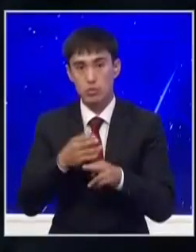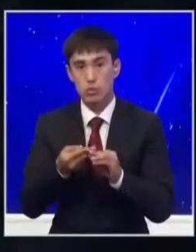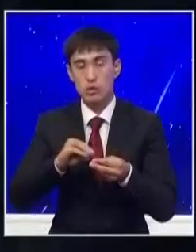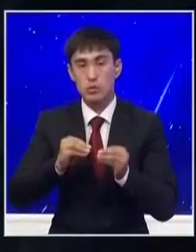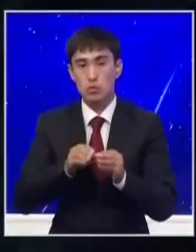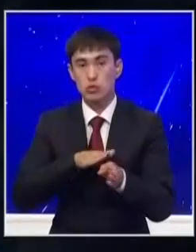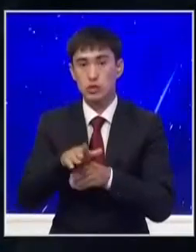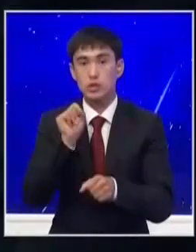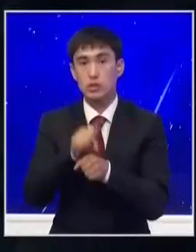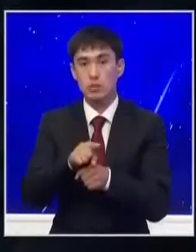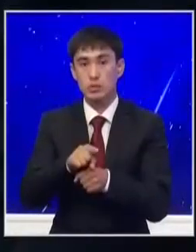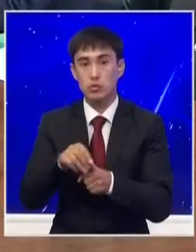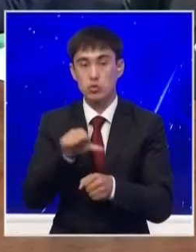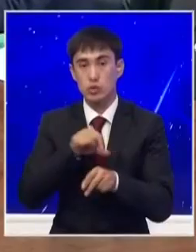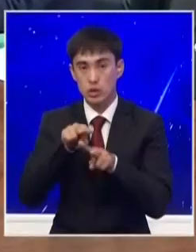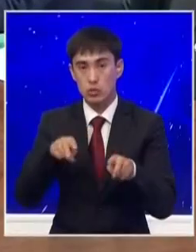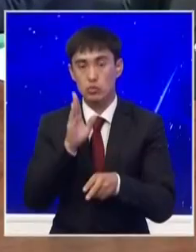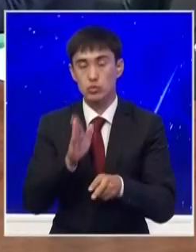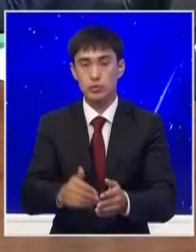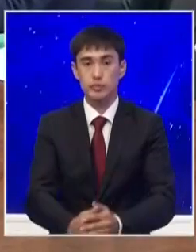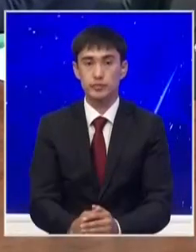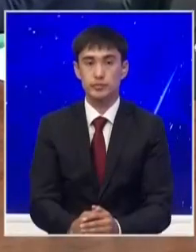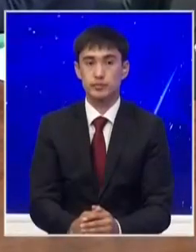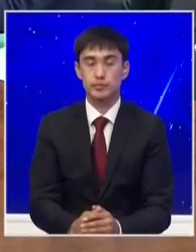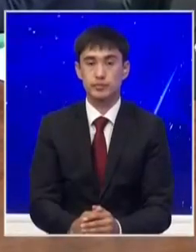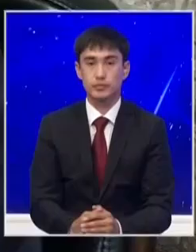тұлғаларға тапсырма беріп, өз қадағалауына алатынын айтты.